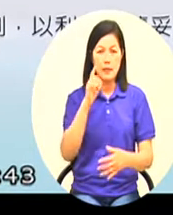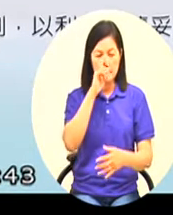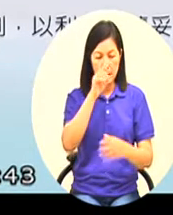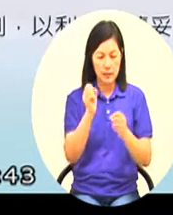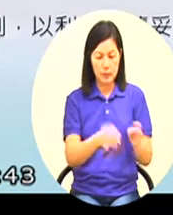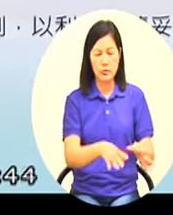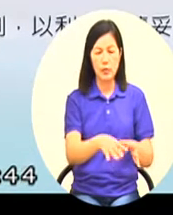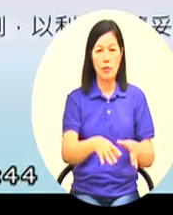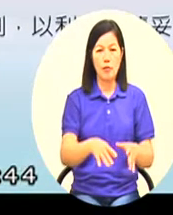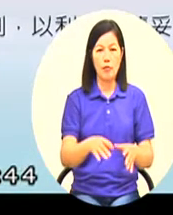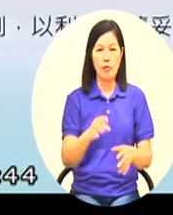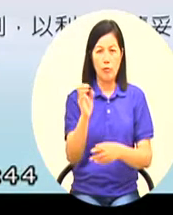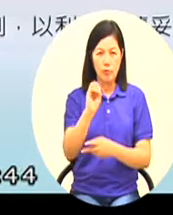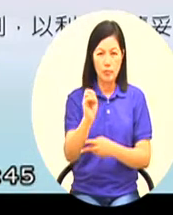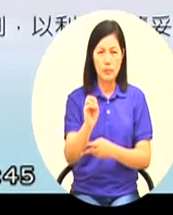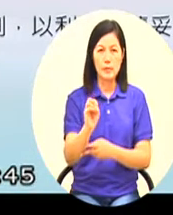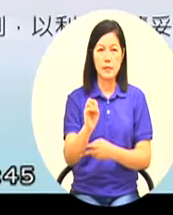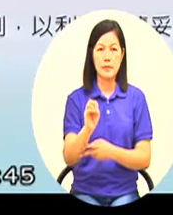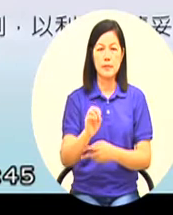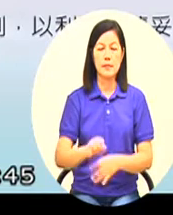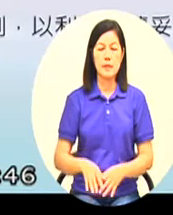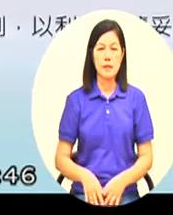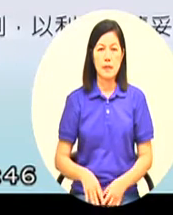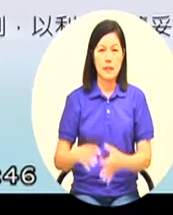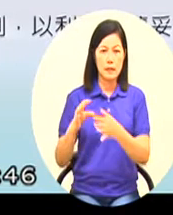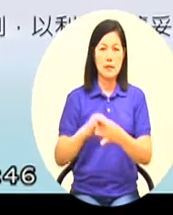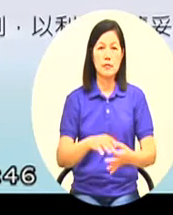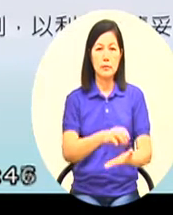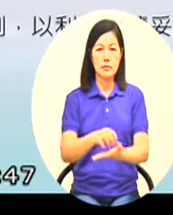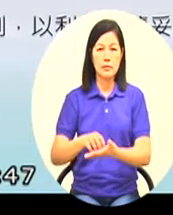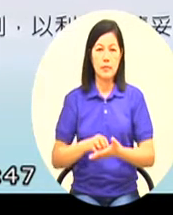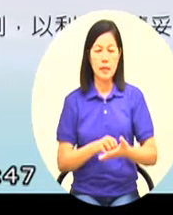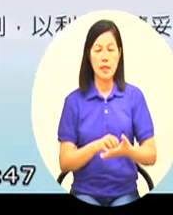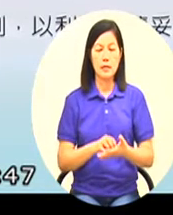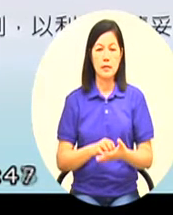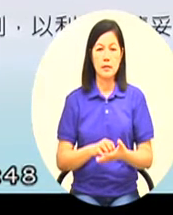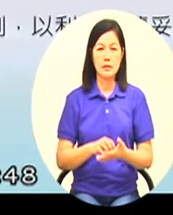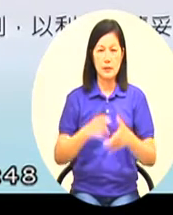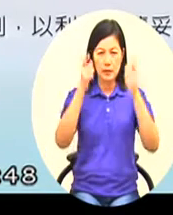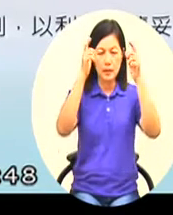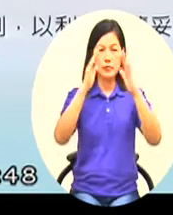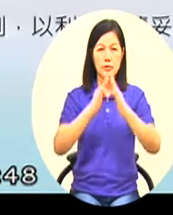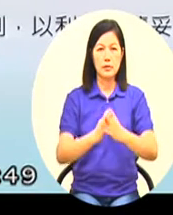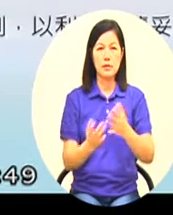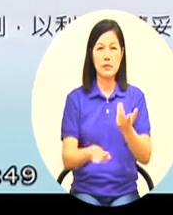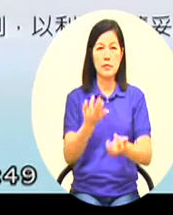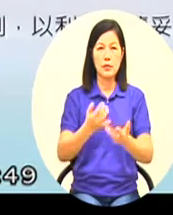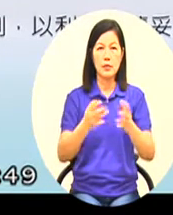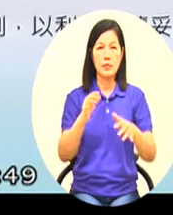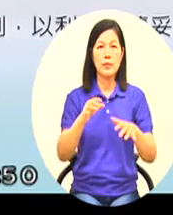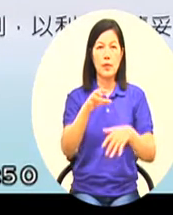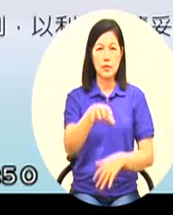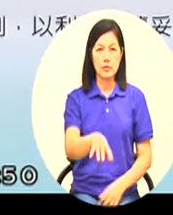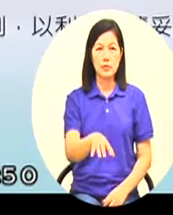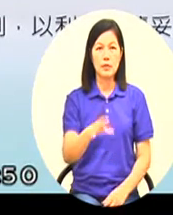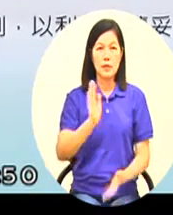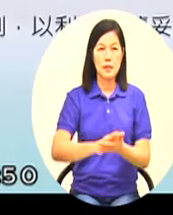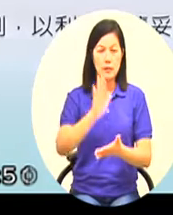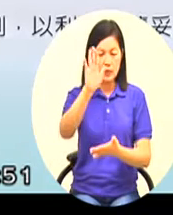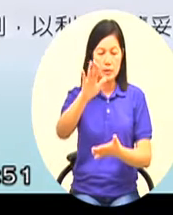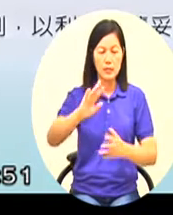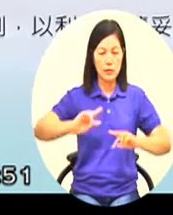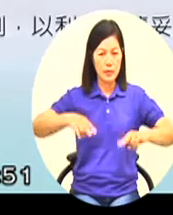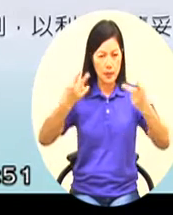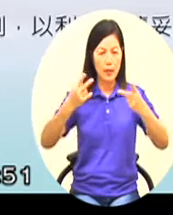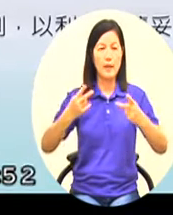那要继续来办理有关于本市四座焚化厂的未来的一些的一个更新的一个